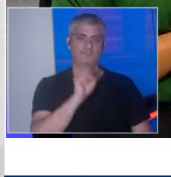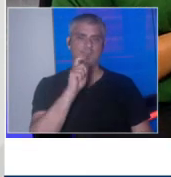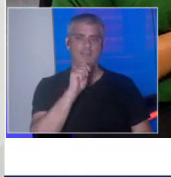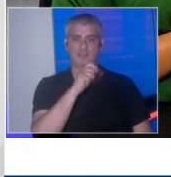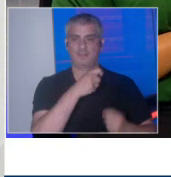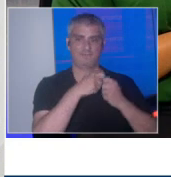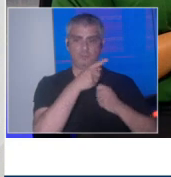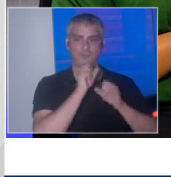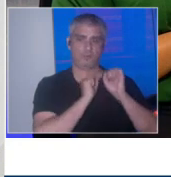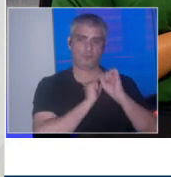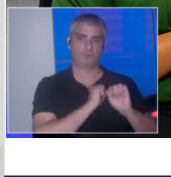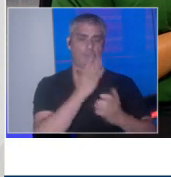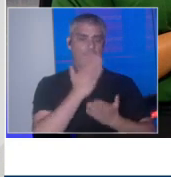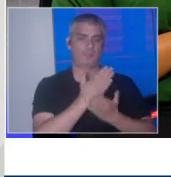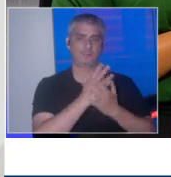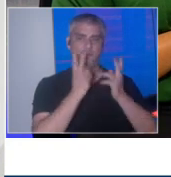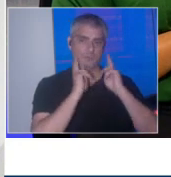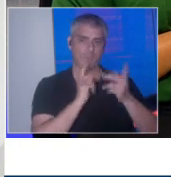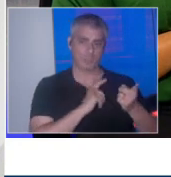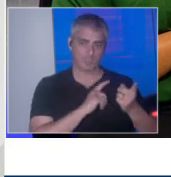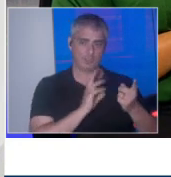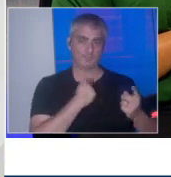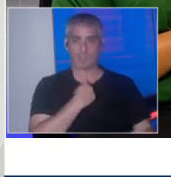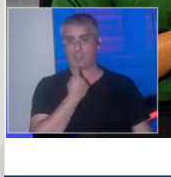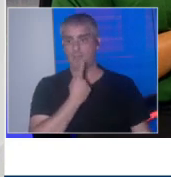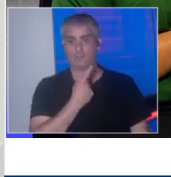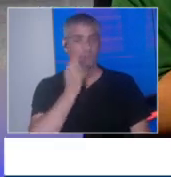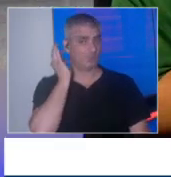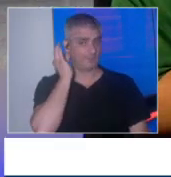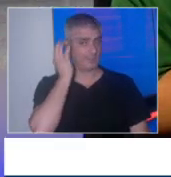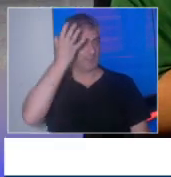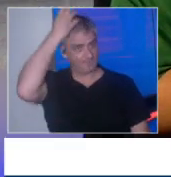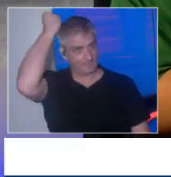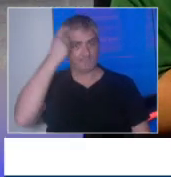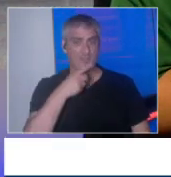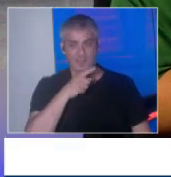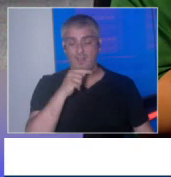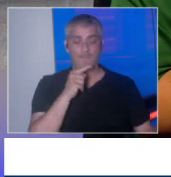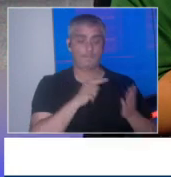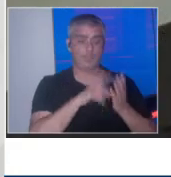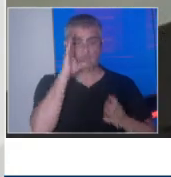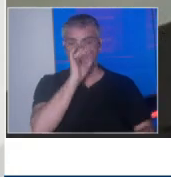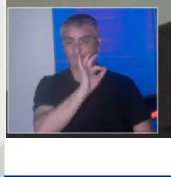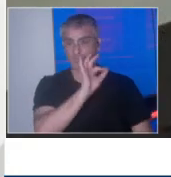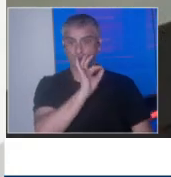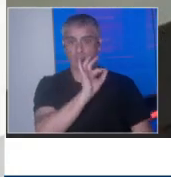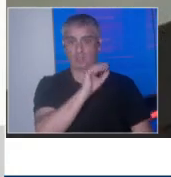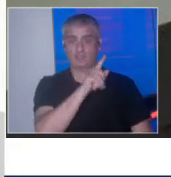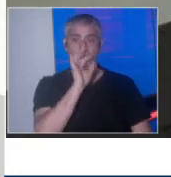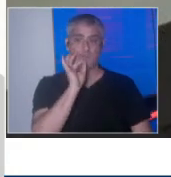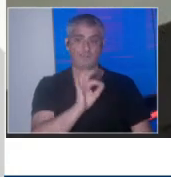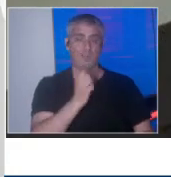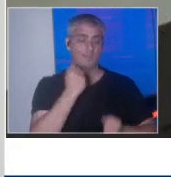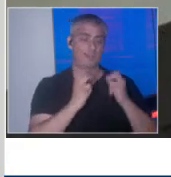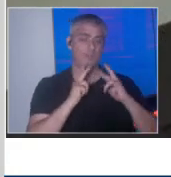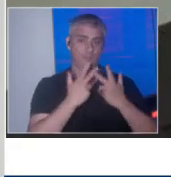שלו תומכים בחסימות באיילון. אם הזכרנו את גברת מרב מיכאלי, בגלל ההשקפה והאג'נדה שלה, היא פגעה